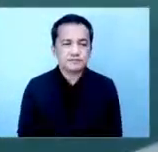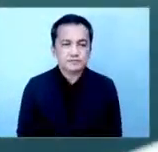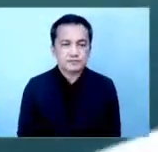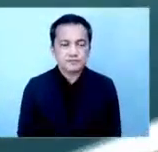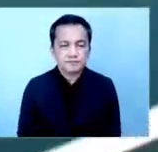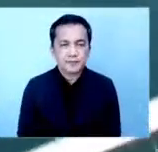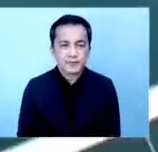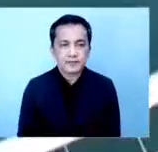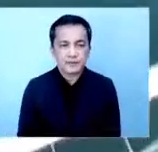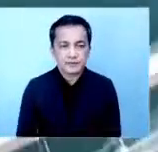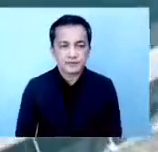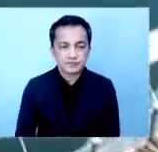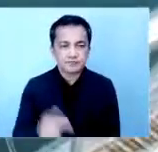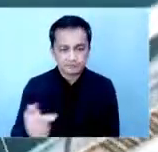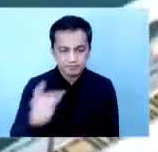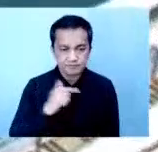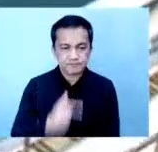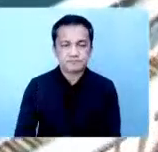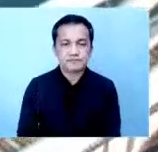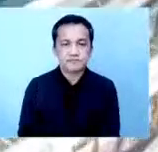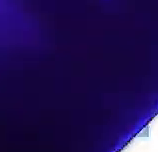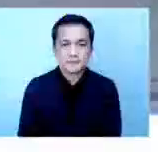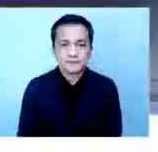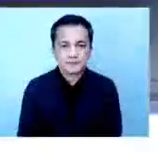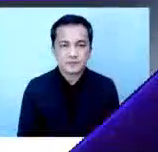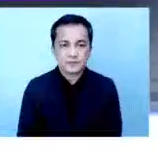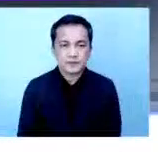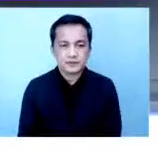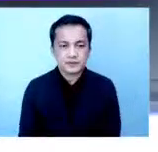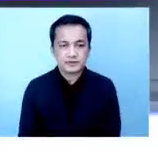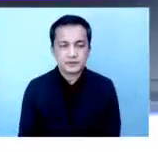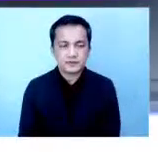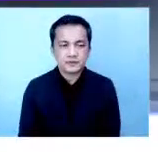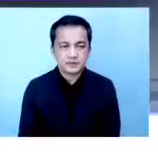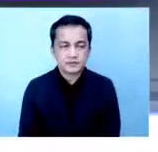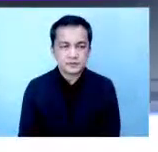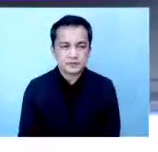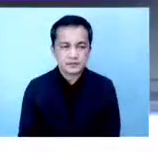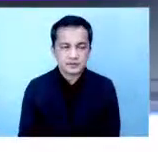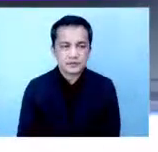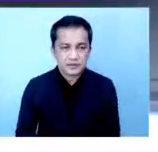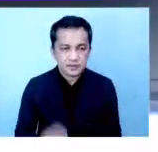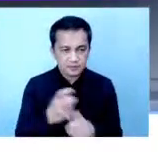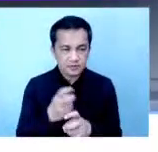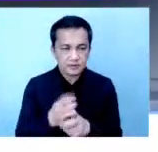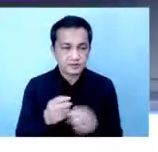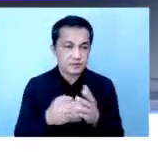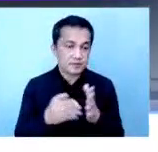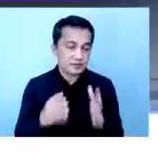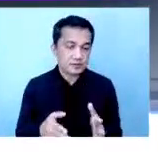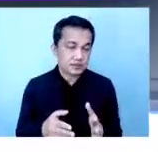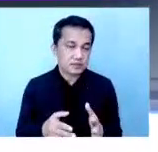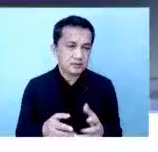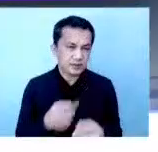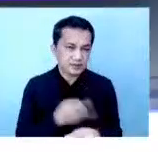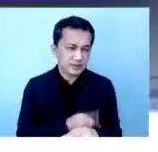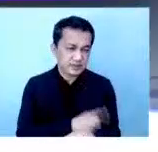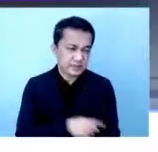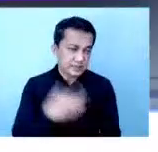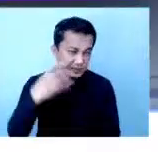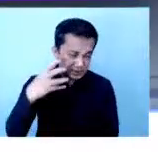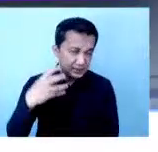sa frontline, Camille Samonte, News 5. Pahirap sa mga estudyante ang matinding init, kaya